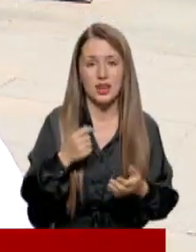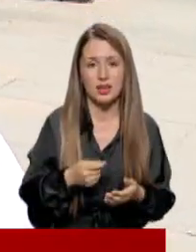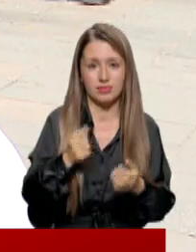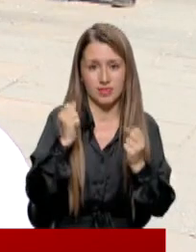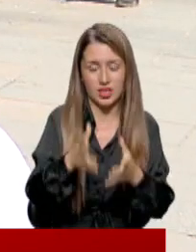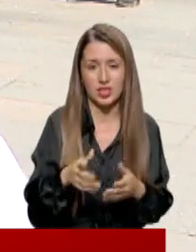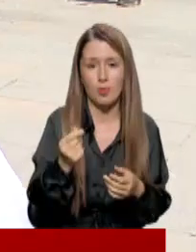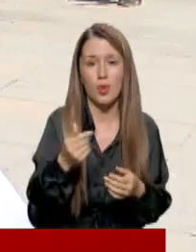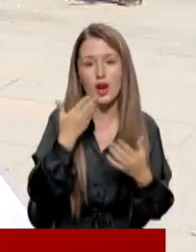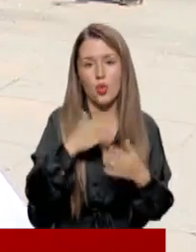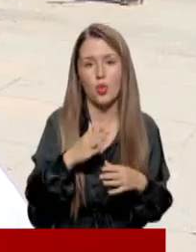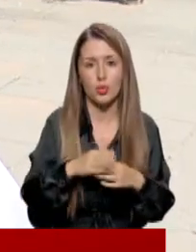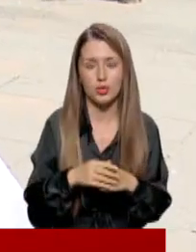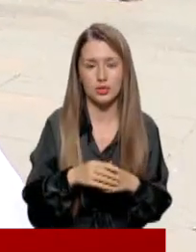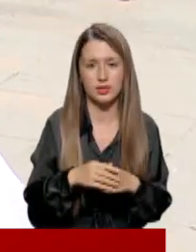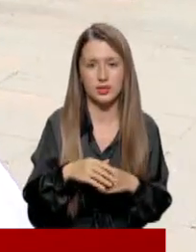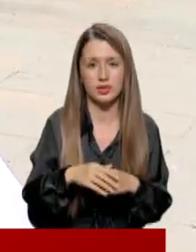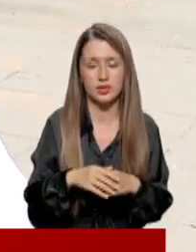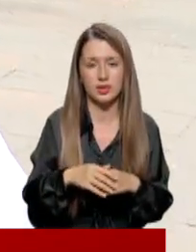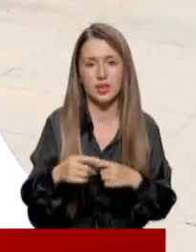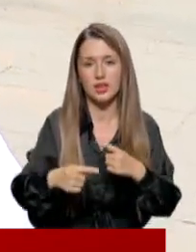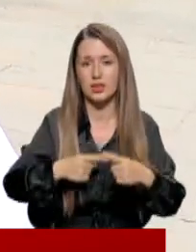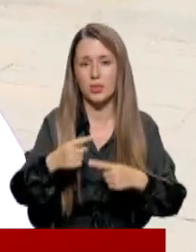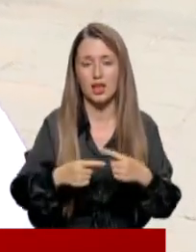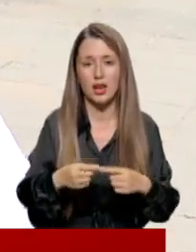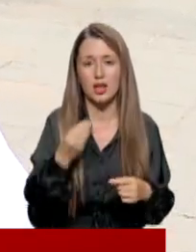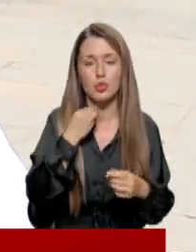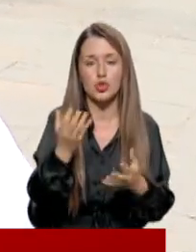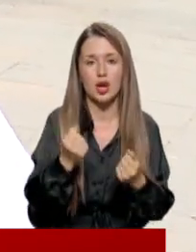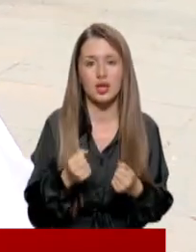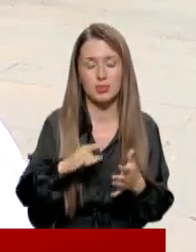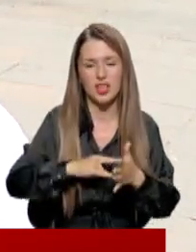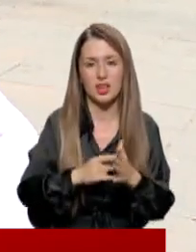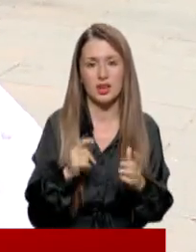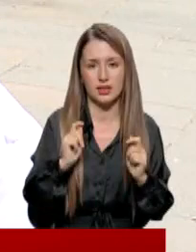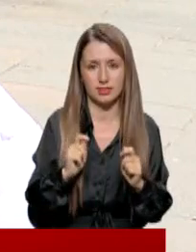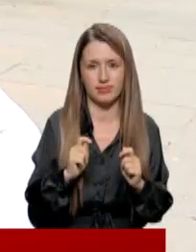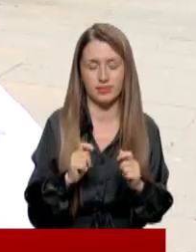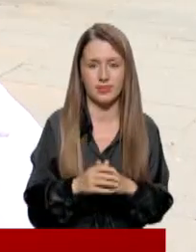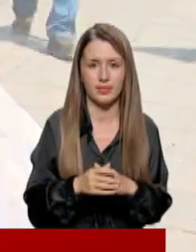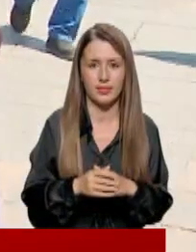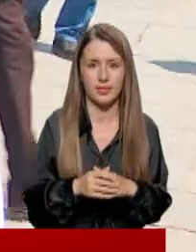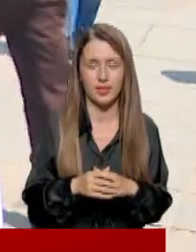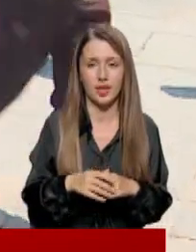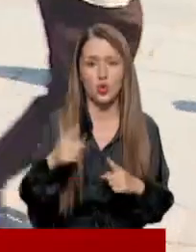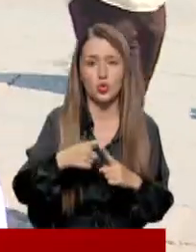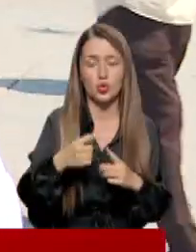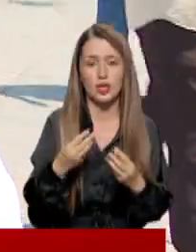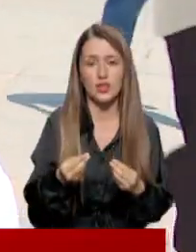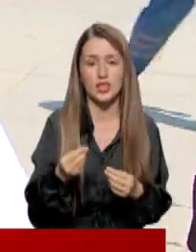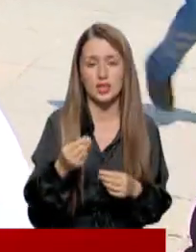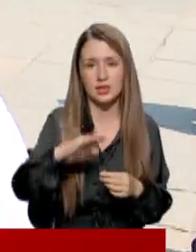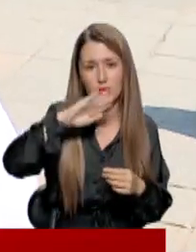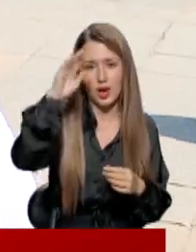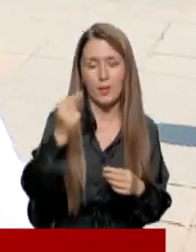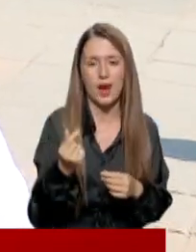çıktım, para yok. İster istemez sağdan, eşinden, dostundan borç alıp idame ediyoruz. 24'üne kadar öyle gideceğiz. Torununuza vereceğiniz